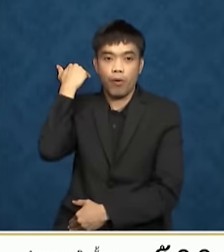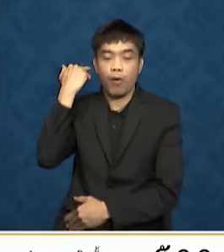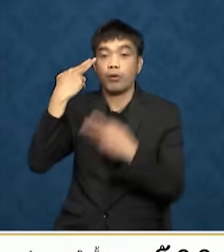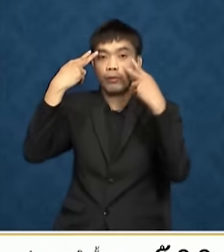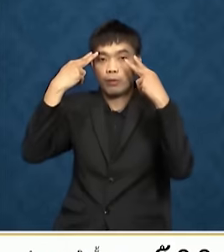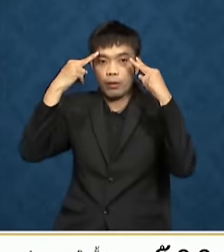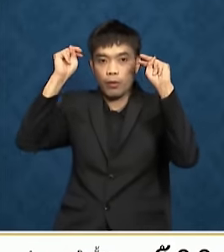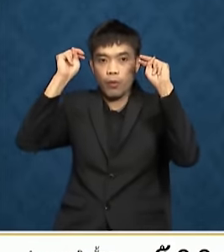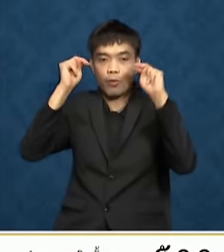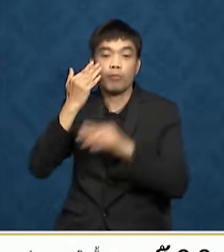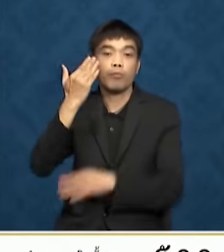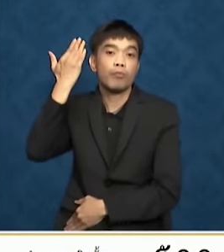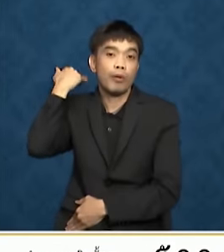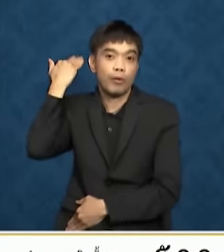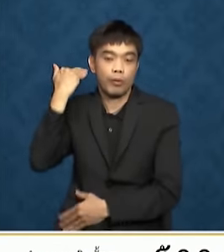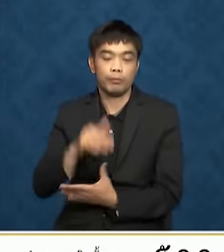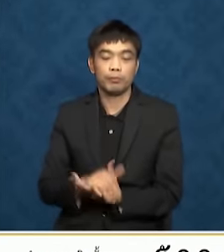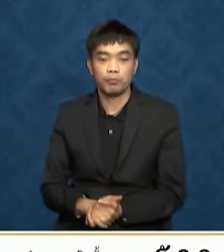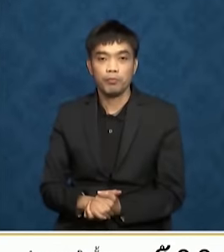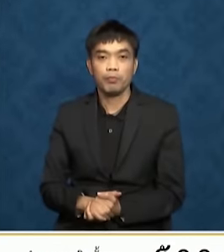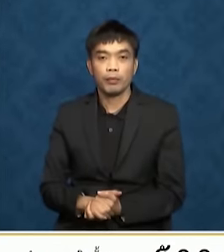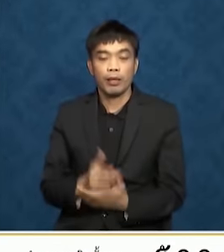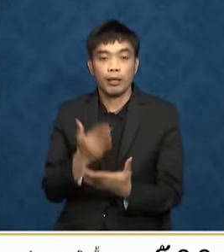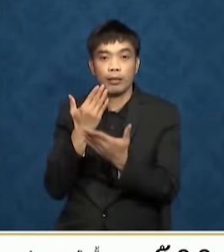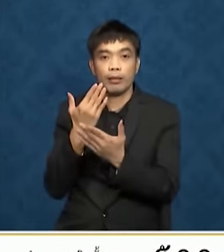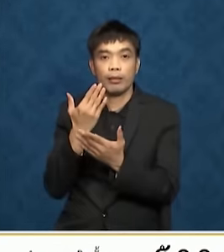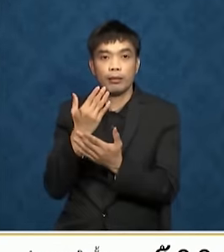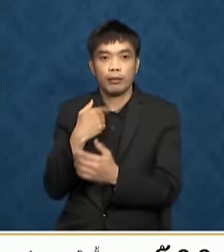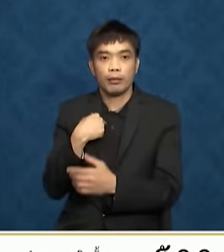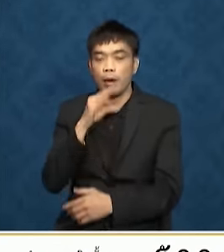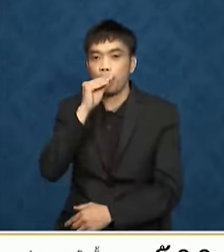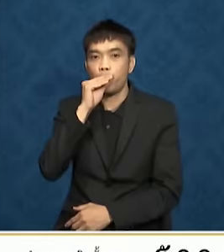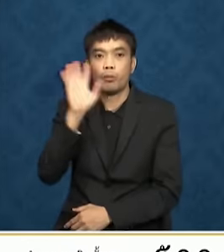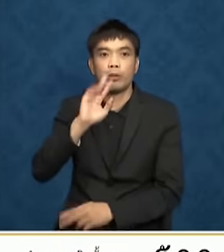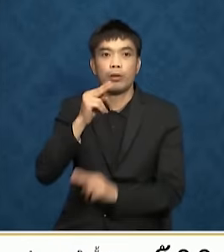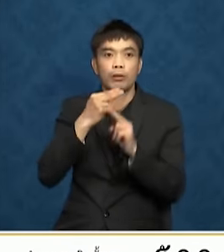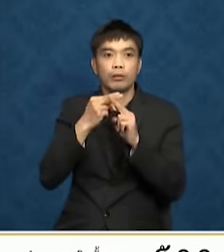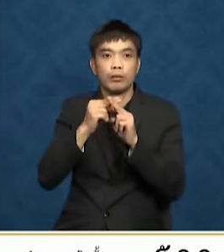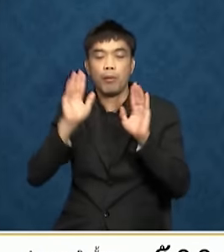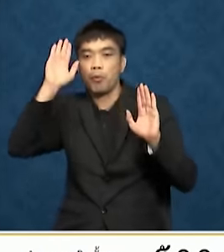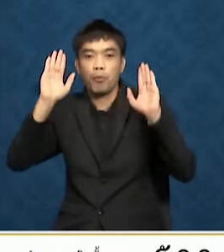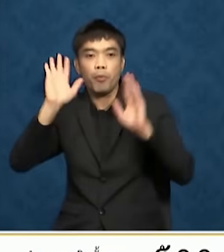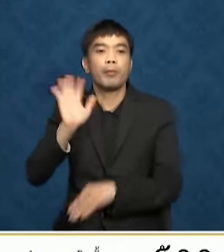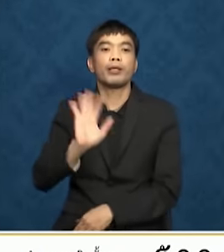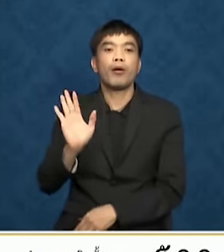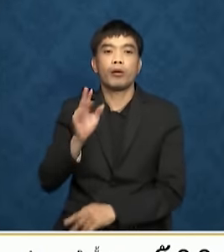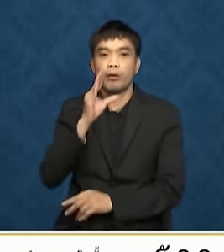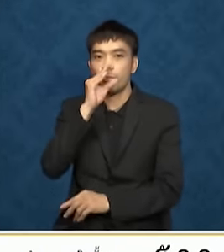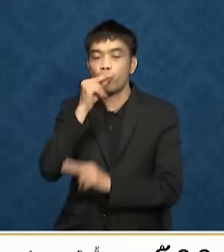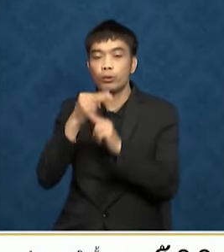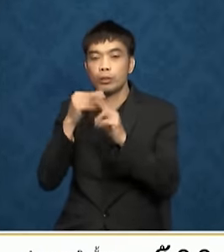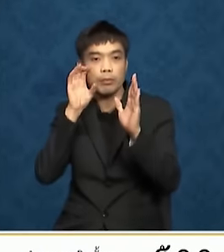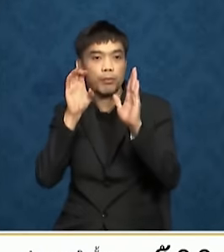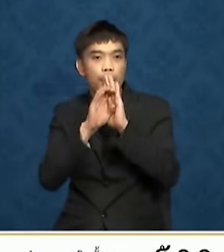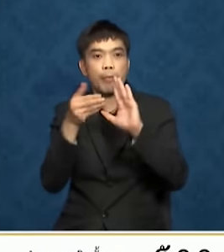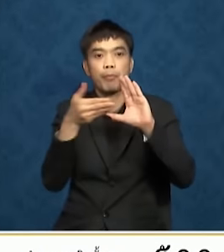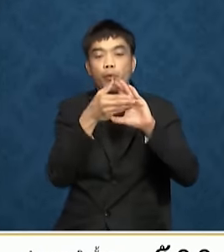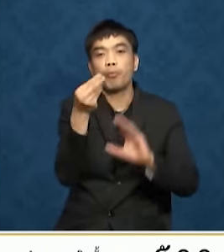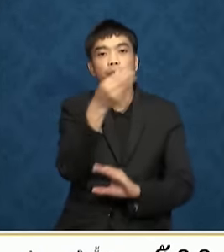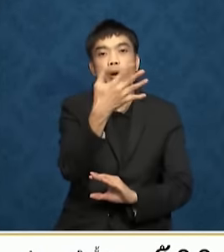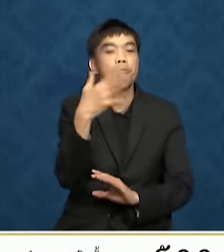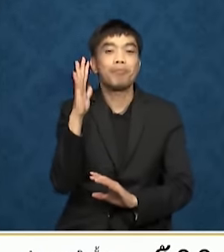รัฐมนตรีท่านนึงครับที่ที่ท่านผมไม่พลาดพิงครับไม่ต้องไม่ต้องห่วงผมไม่พลาดพิงไม่ได้เอารูปอะไรขึ้นแต่ผมแค่